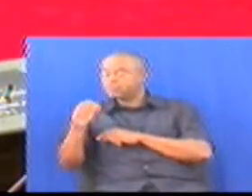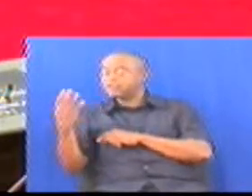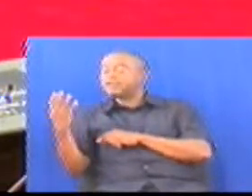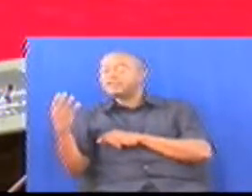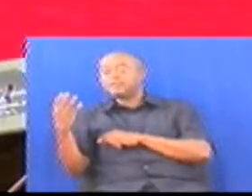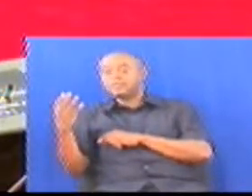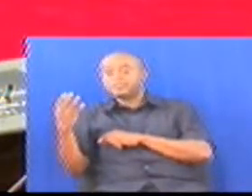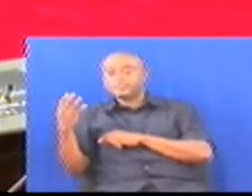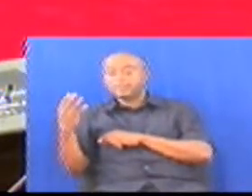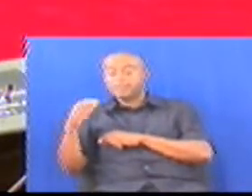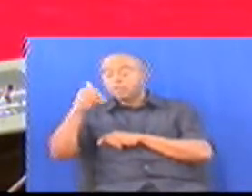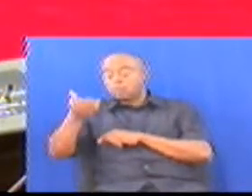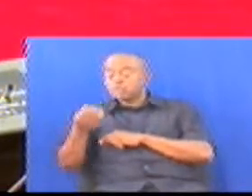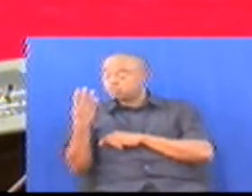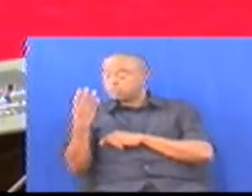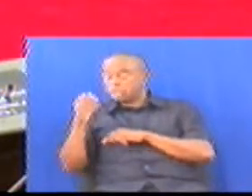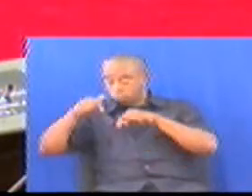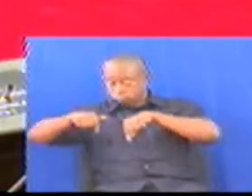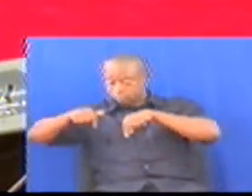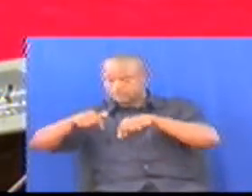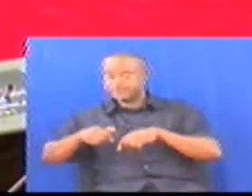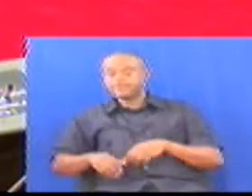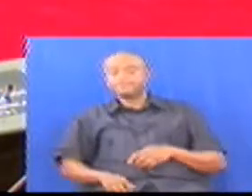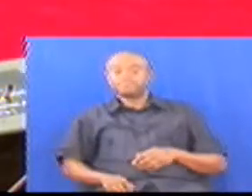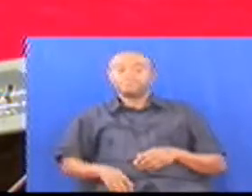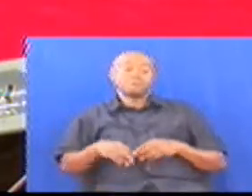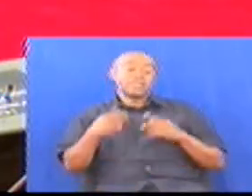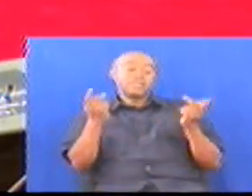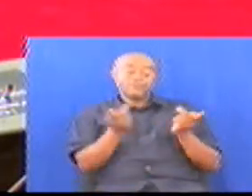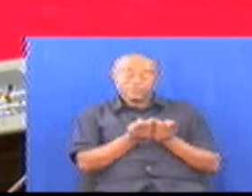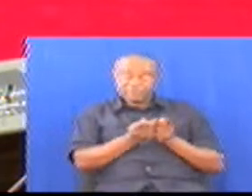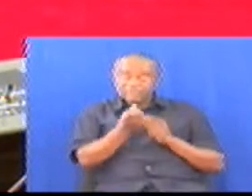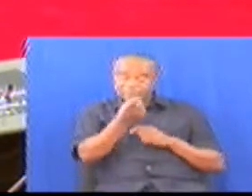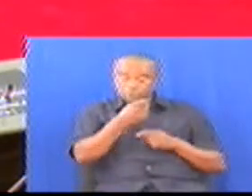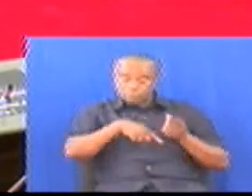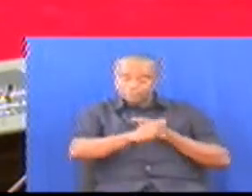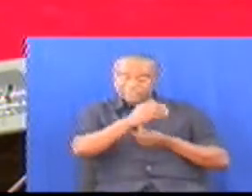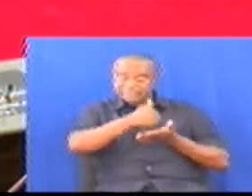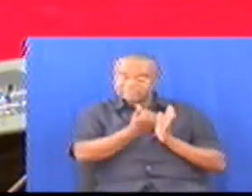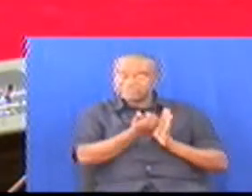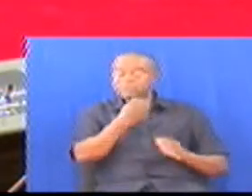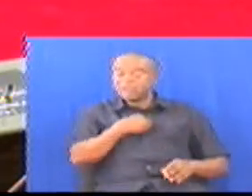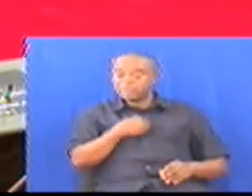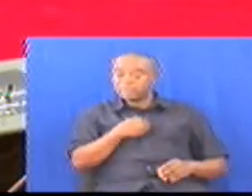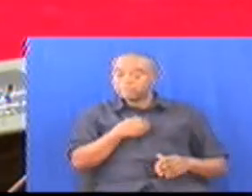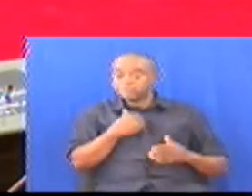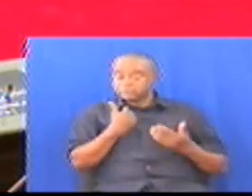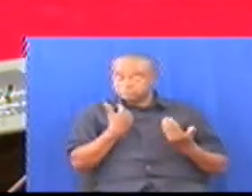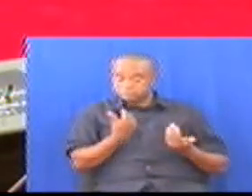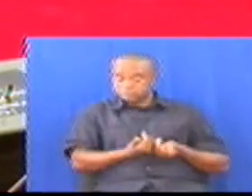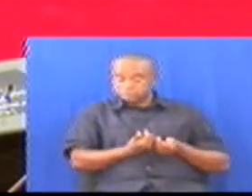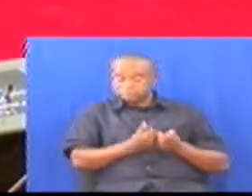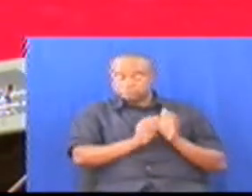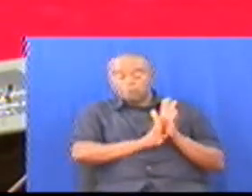11.04% Aprili 2020. Vile vile mikopo kwa sekta binafsi